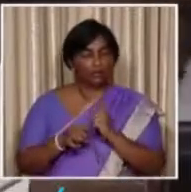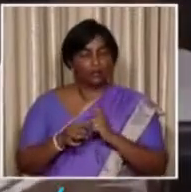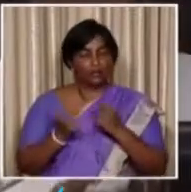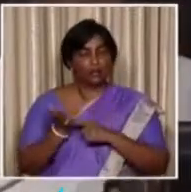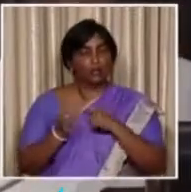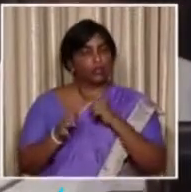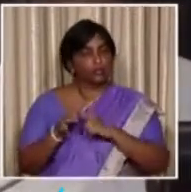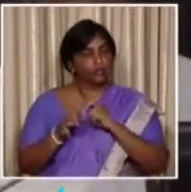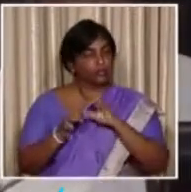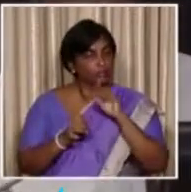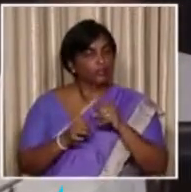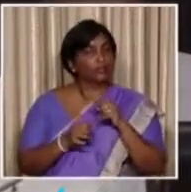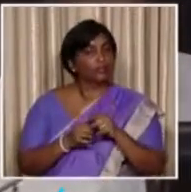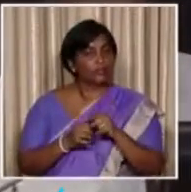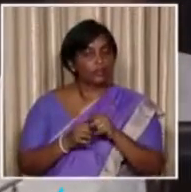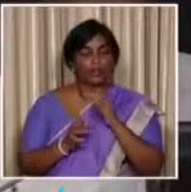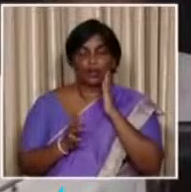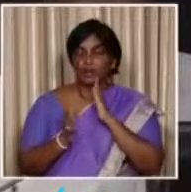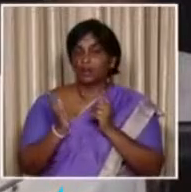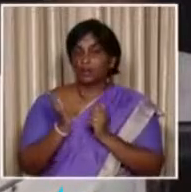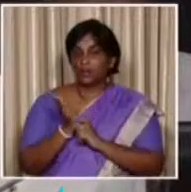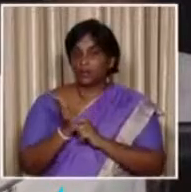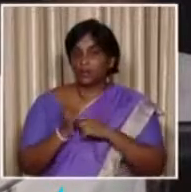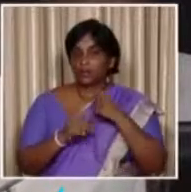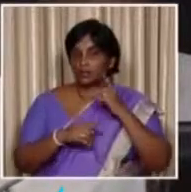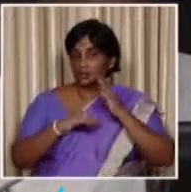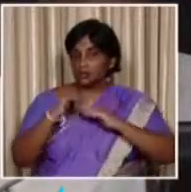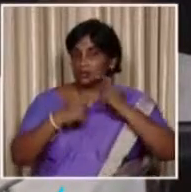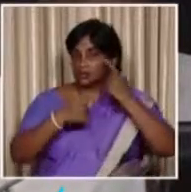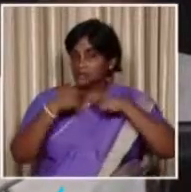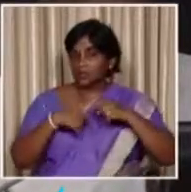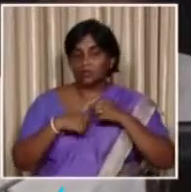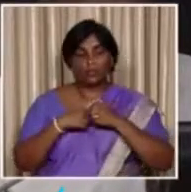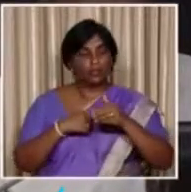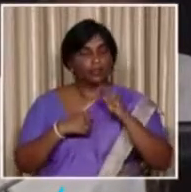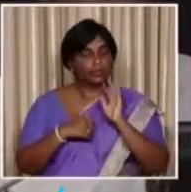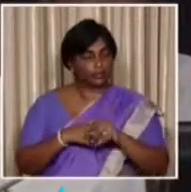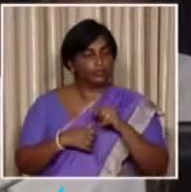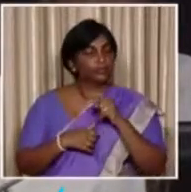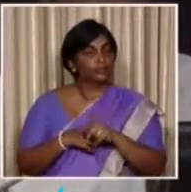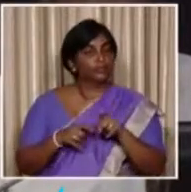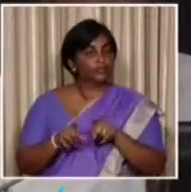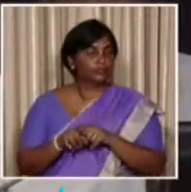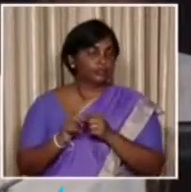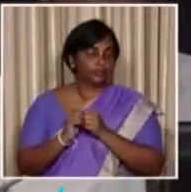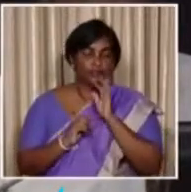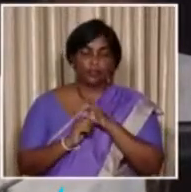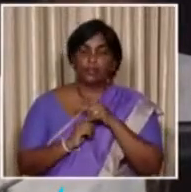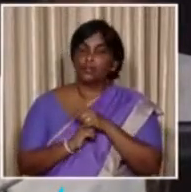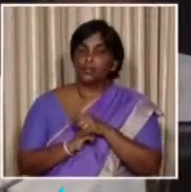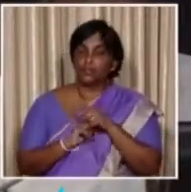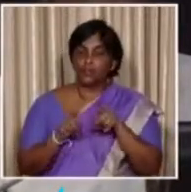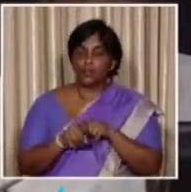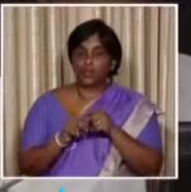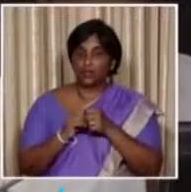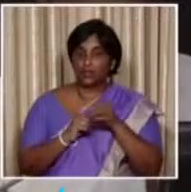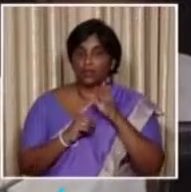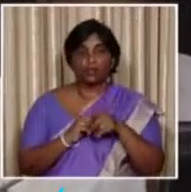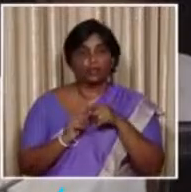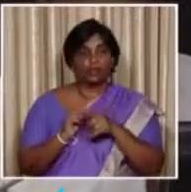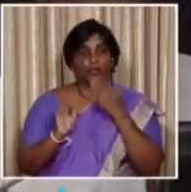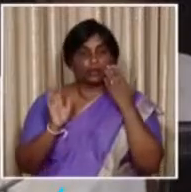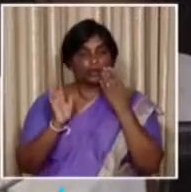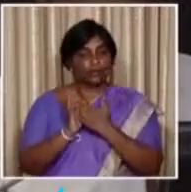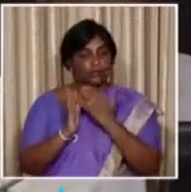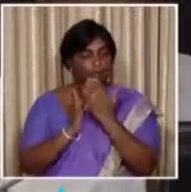ප්‍රසම්පාදනයට හොඳම වැඩේ තියෙන්නේ ප්‍රසම්පාදන ක්‍රියාවලියේ කාල සීමාව කෙටි කිරීම. ඒකයි කරන්නට ඕනේ. ඒක කරන්නට අපි ඉදිරිපත් කරා